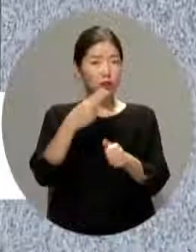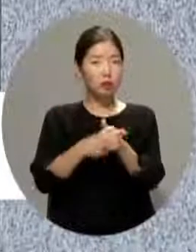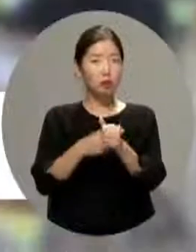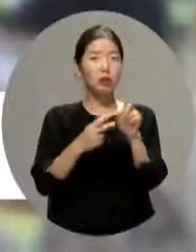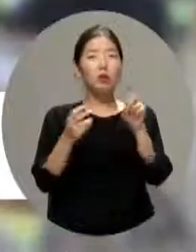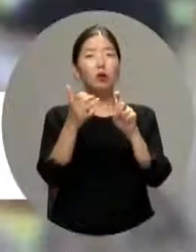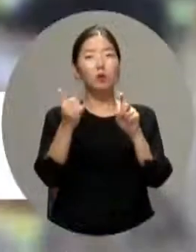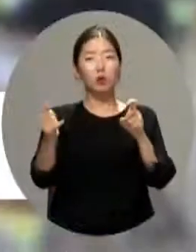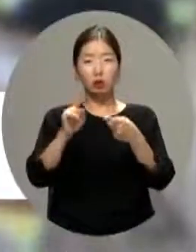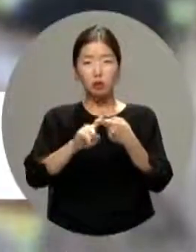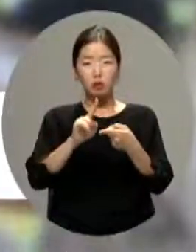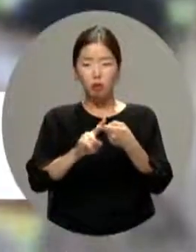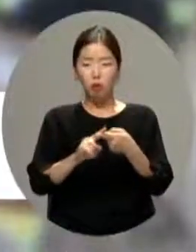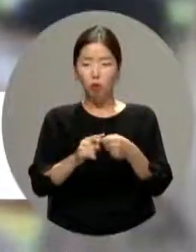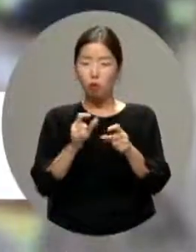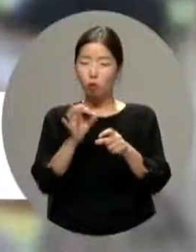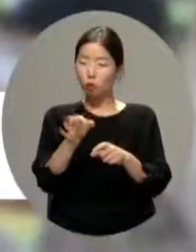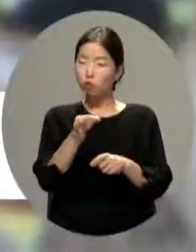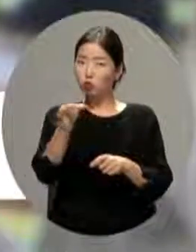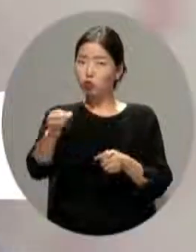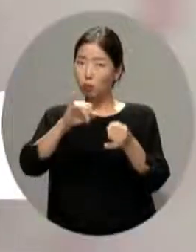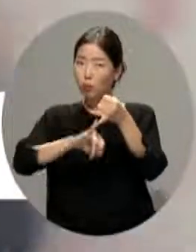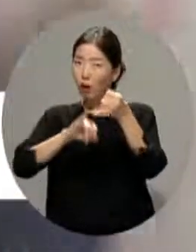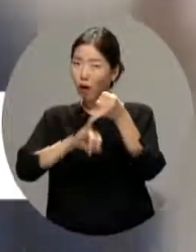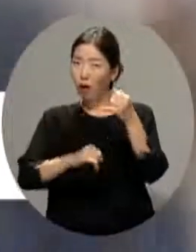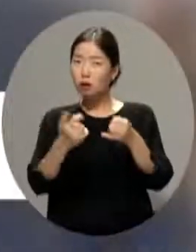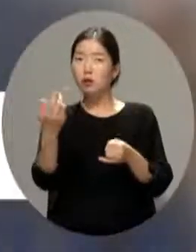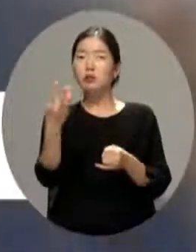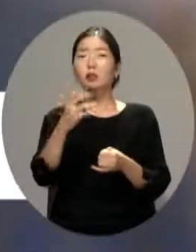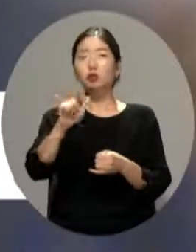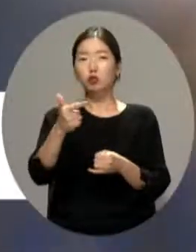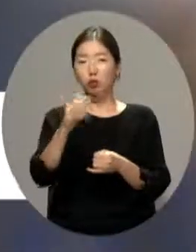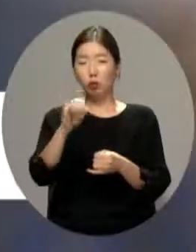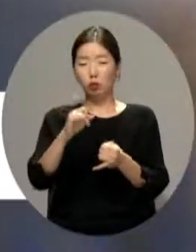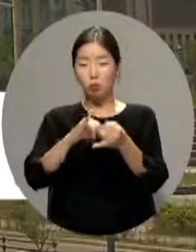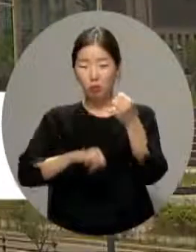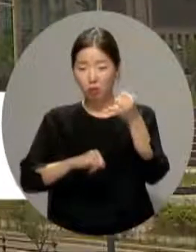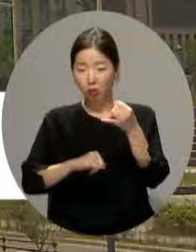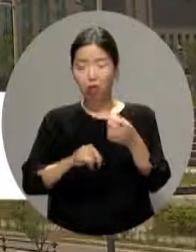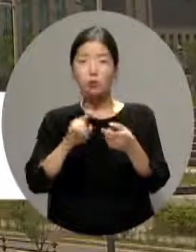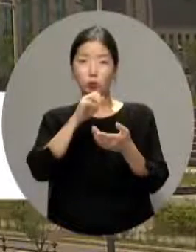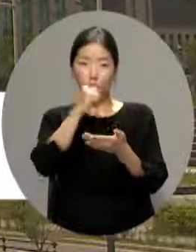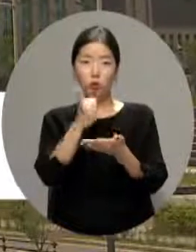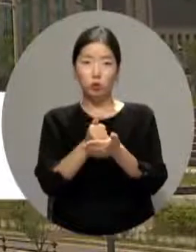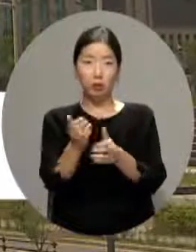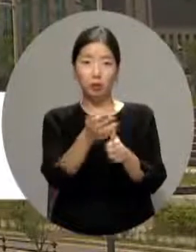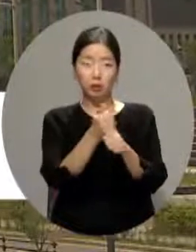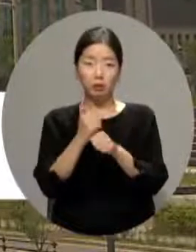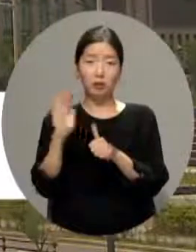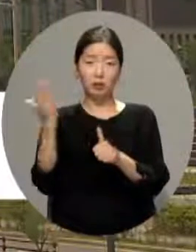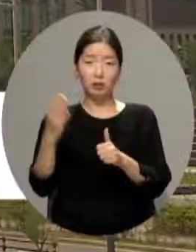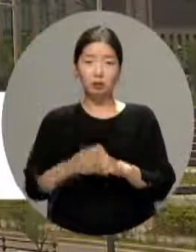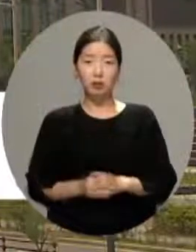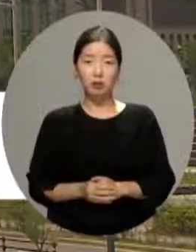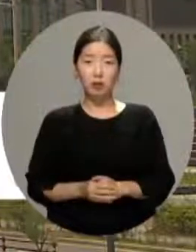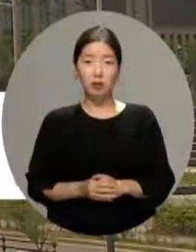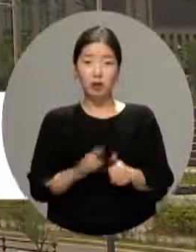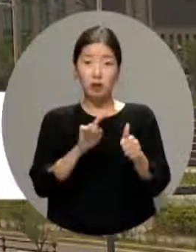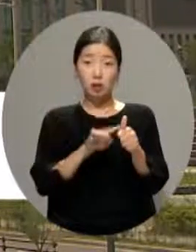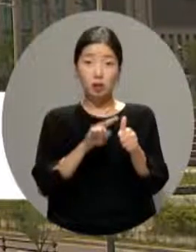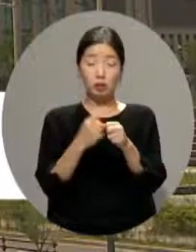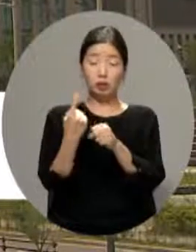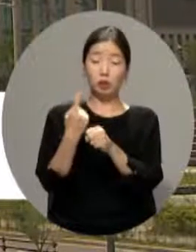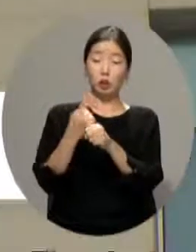10여명의 성과 상여금 등 3천 600여 만원을 제때 주지 않은 혐의로 기소됐습니다 황씨는